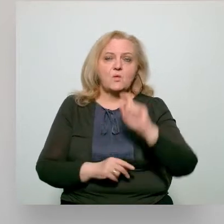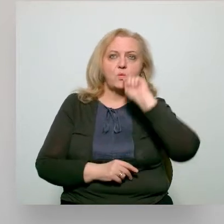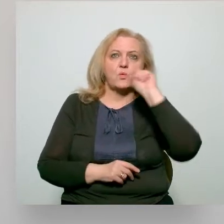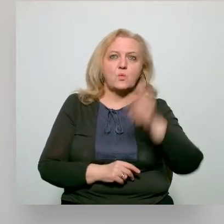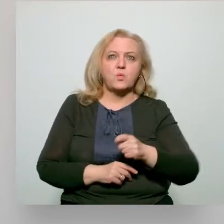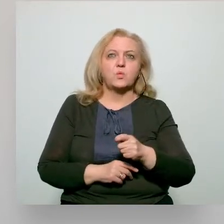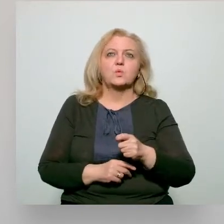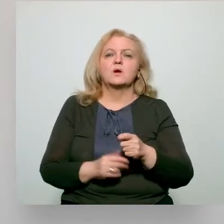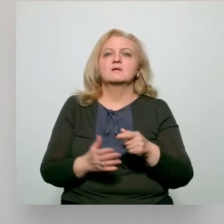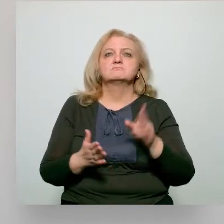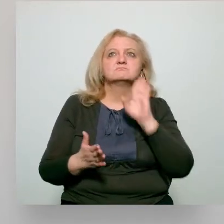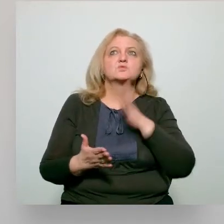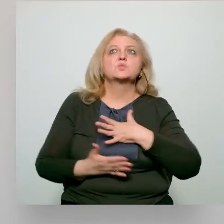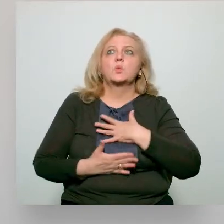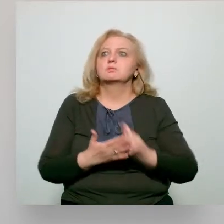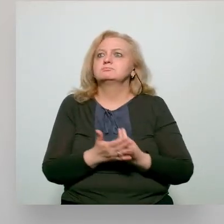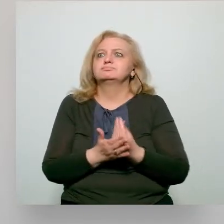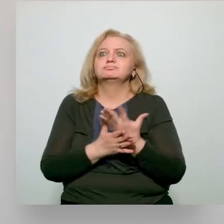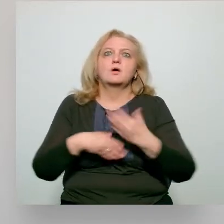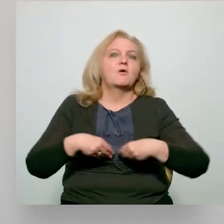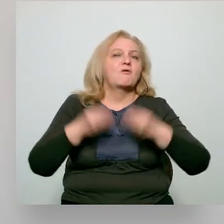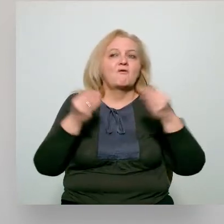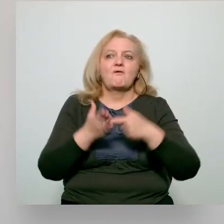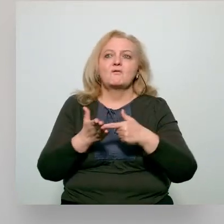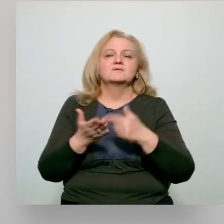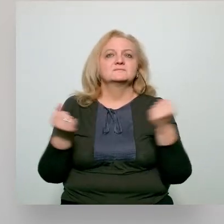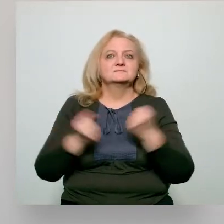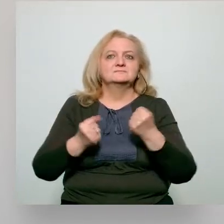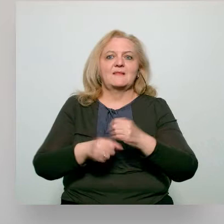wykształtowała się jako naród i te dynamiczne procesy